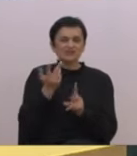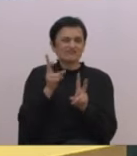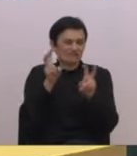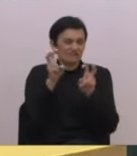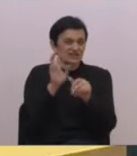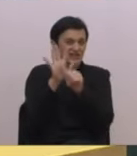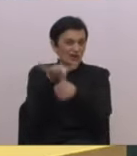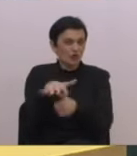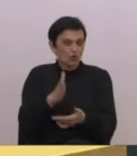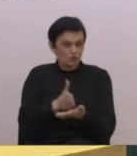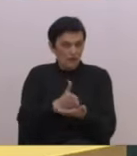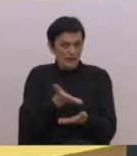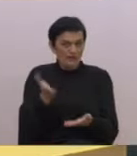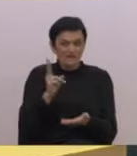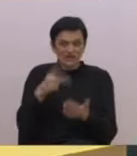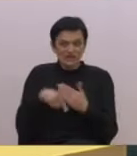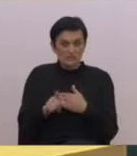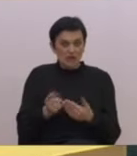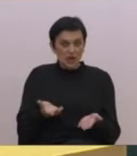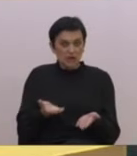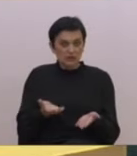დაჩანგრულები არიან. ხო და